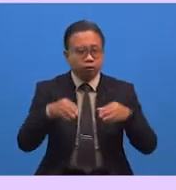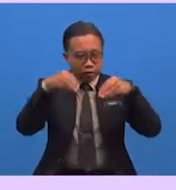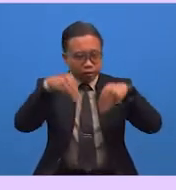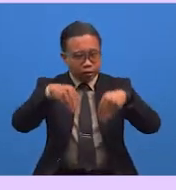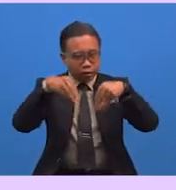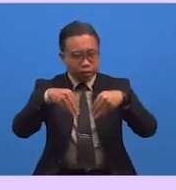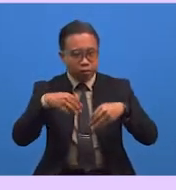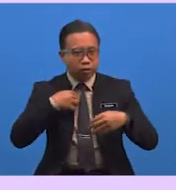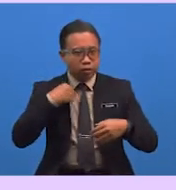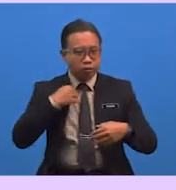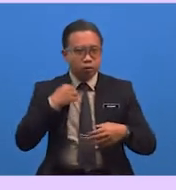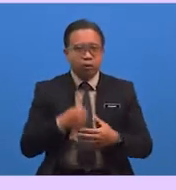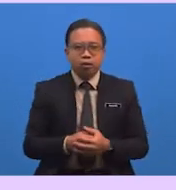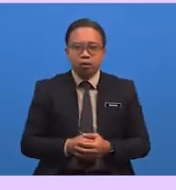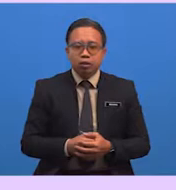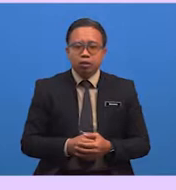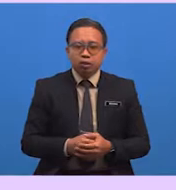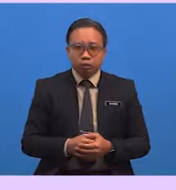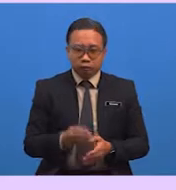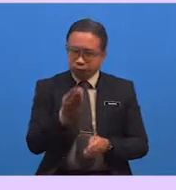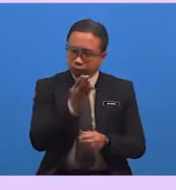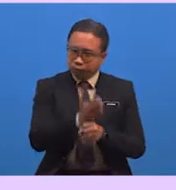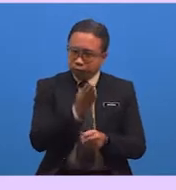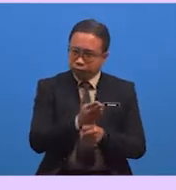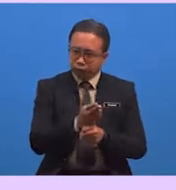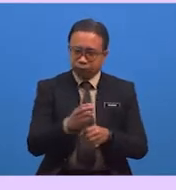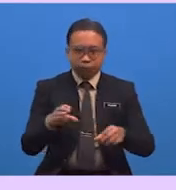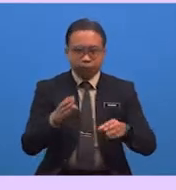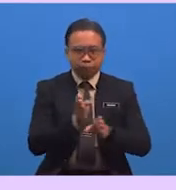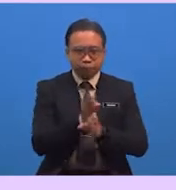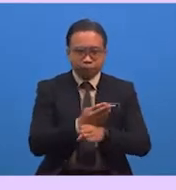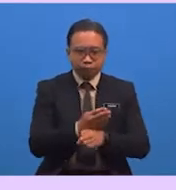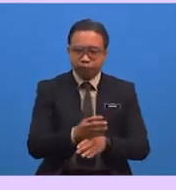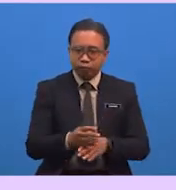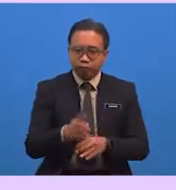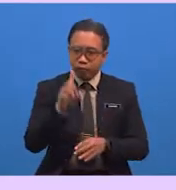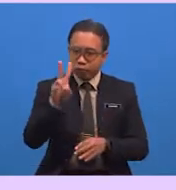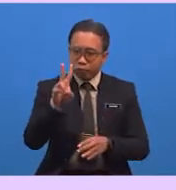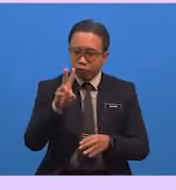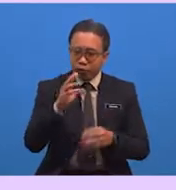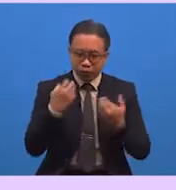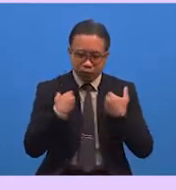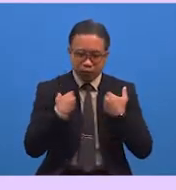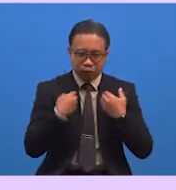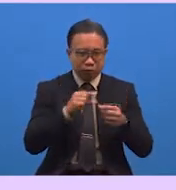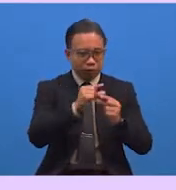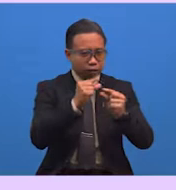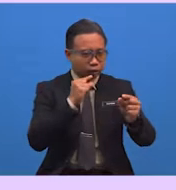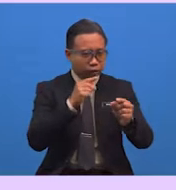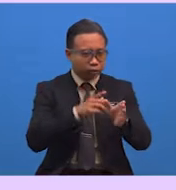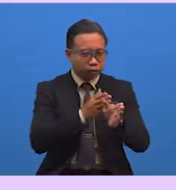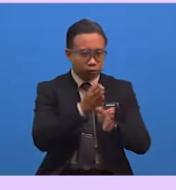baju. Besi-besi pada ampaian ini membentuk beberapa garis lurus yang